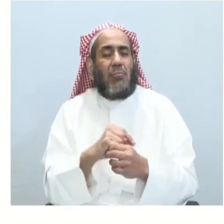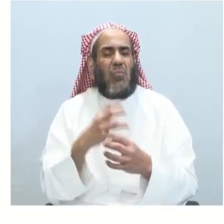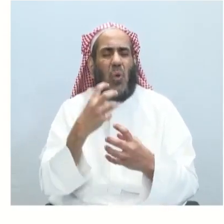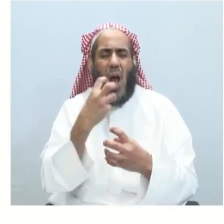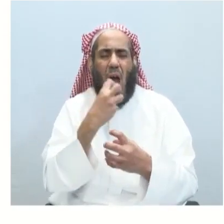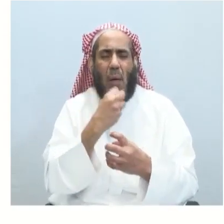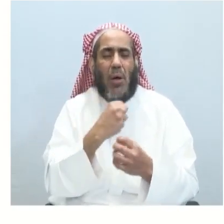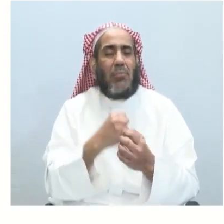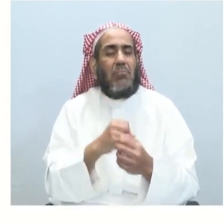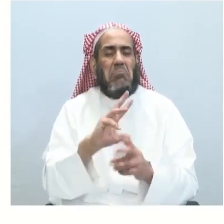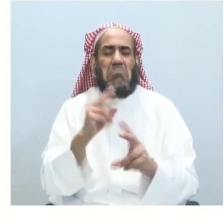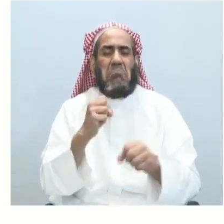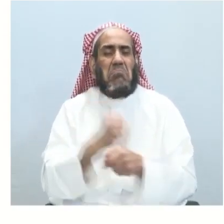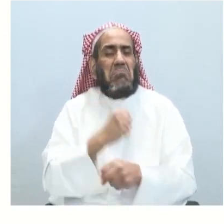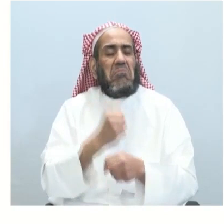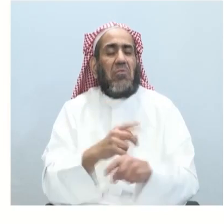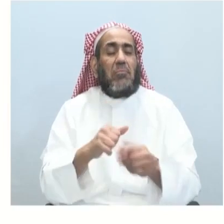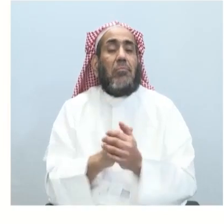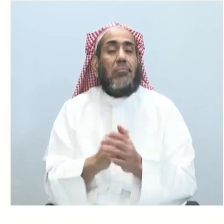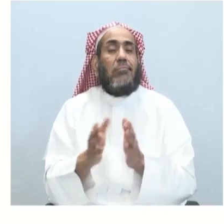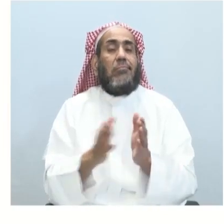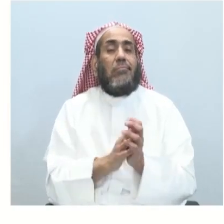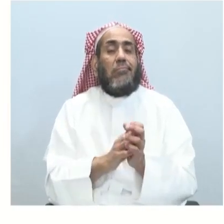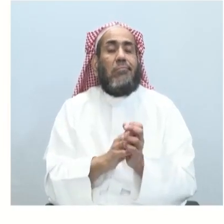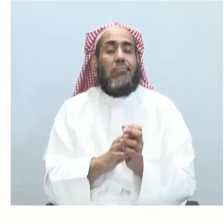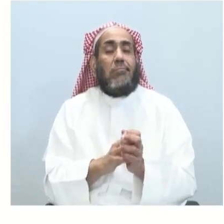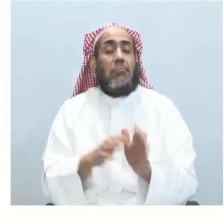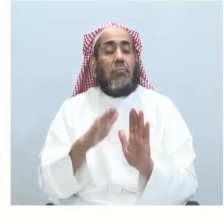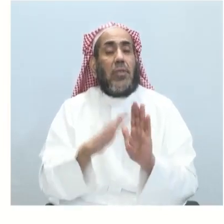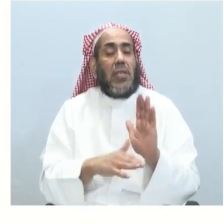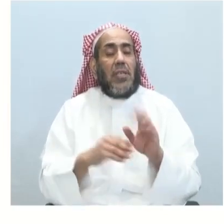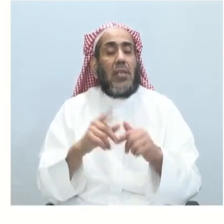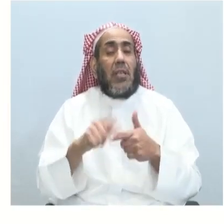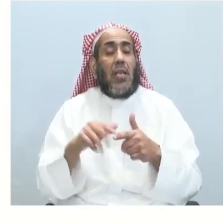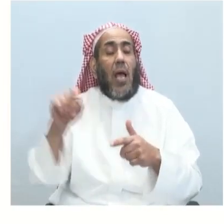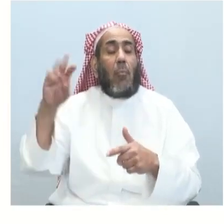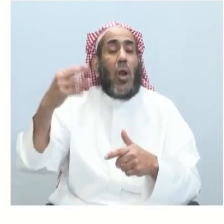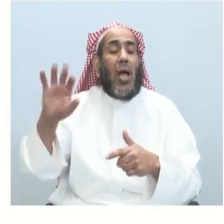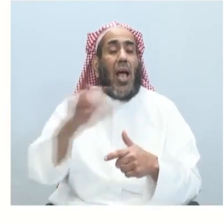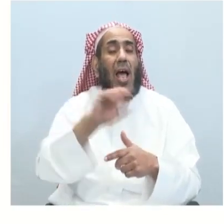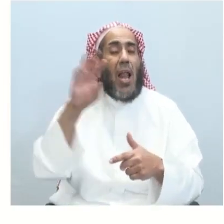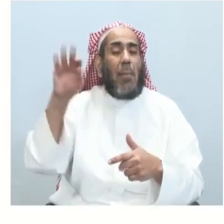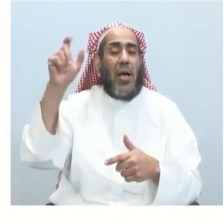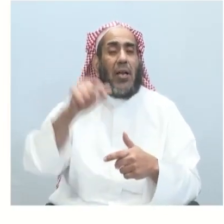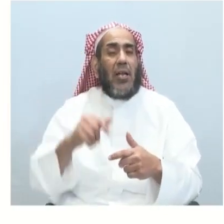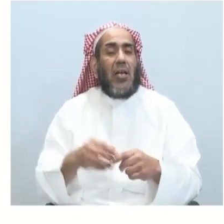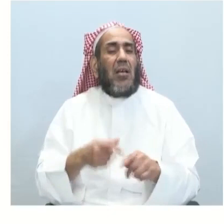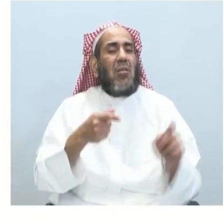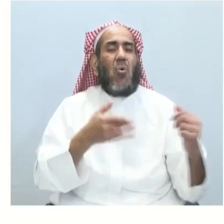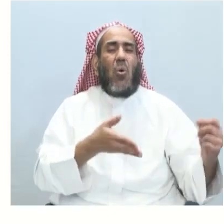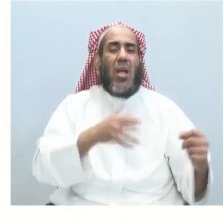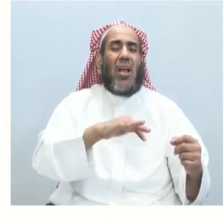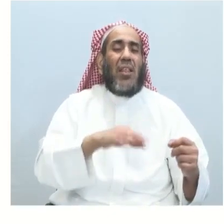فيها شيء من يعني لم تستخدم الى الان النص الثاني ابو العلاء المعري طبعا ابو العلاء المعري يرثي فقيها هذا هو